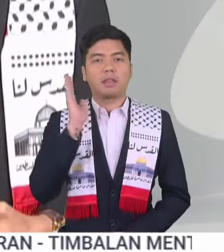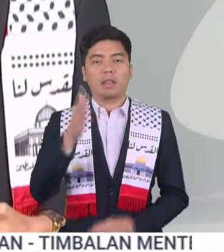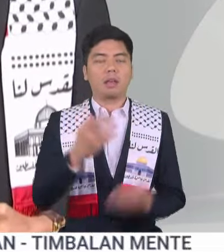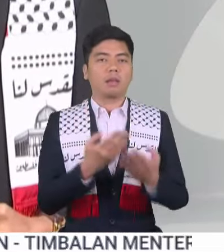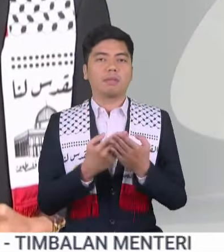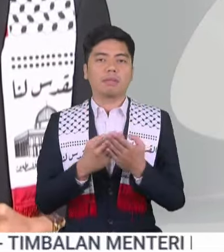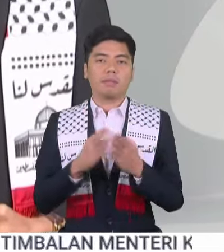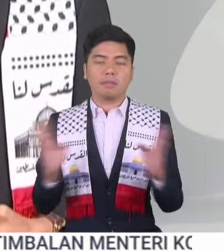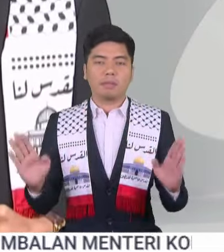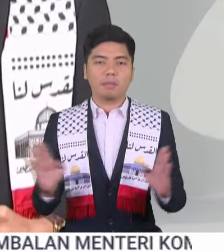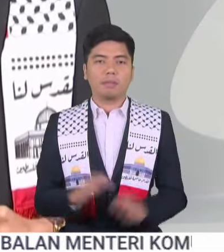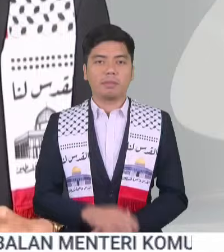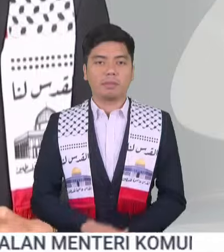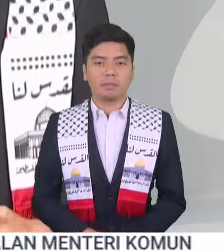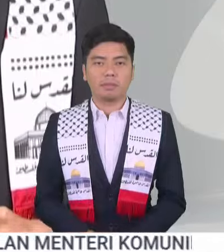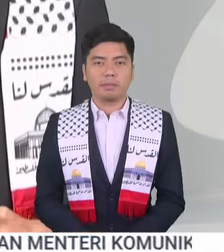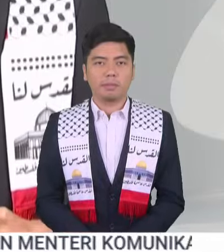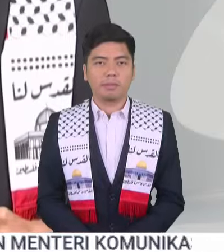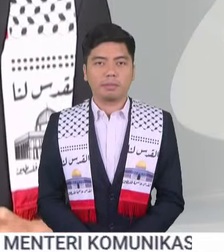Palestin pasti merdeka.